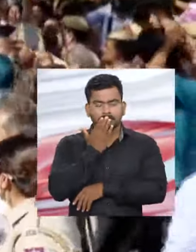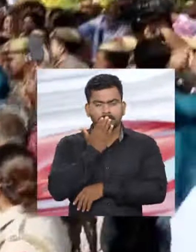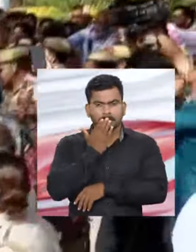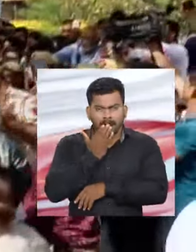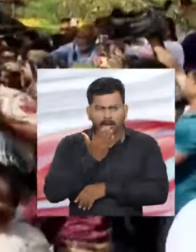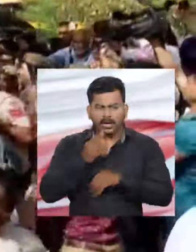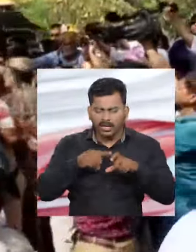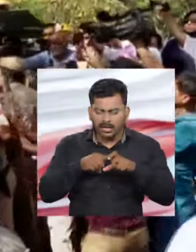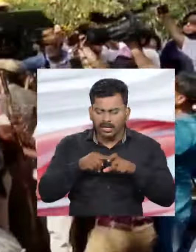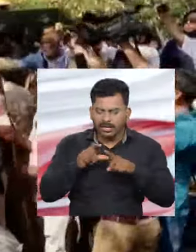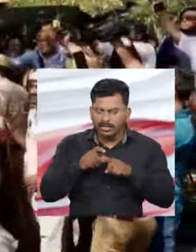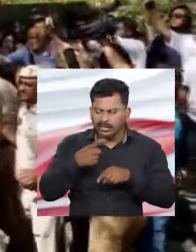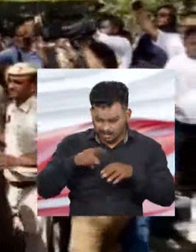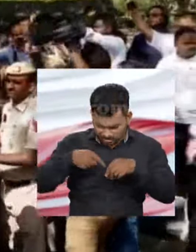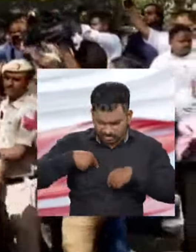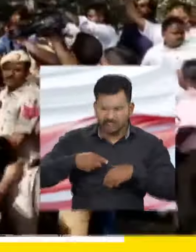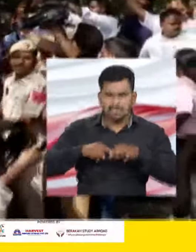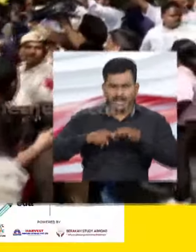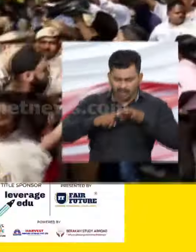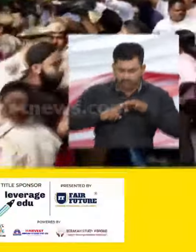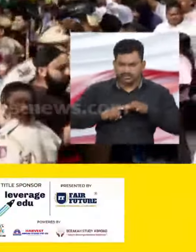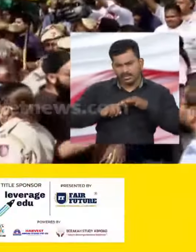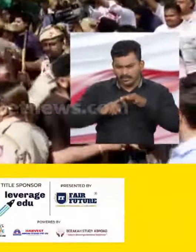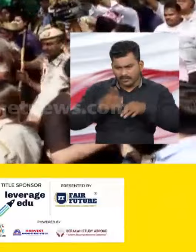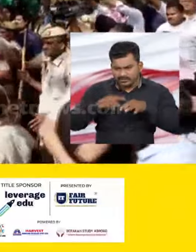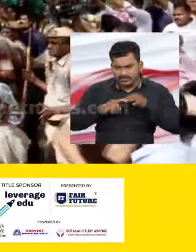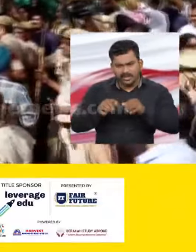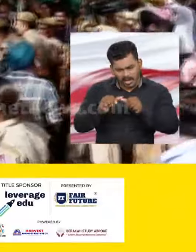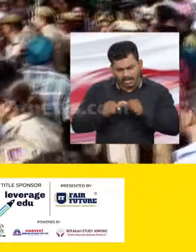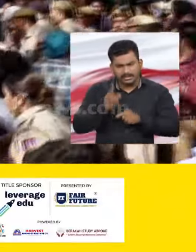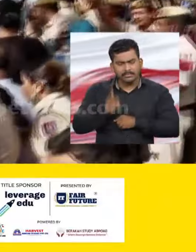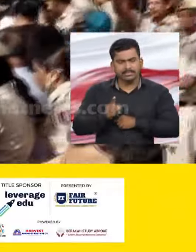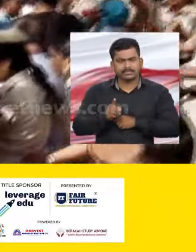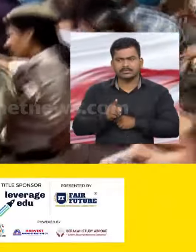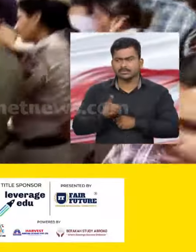ഒരാളെ രാഷ്ട്രീയ വേട്ടയാടലിന്റെ ഭാഗമായി